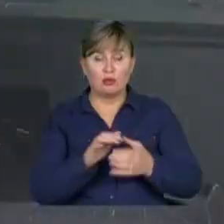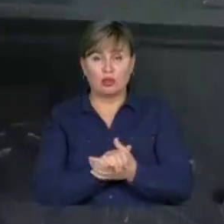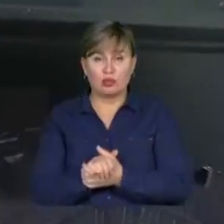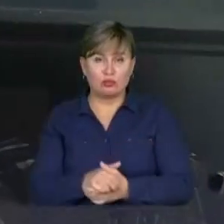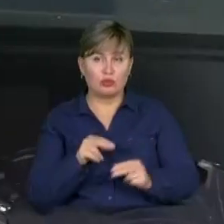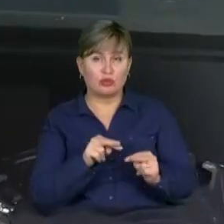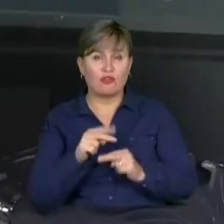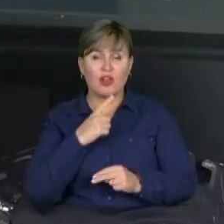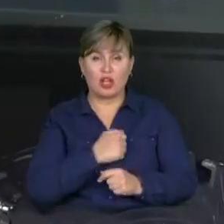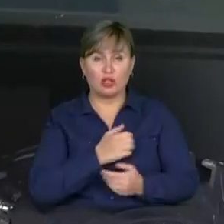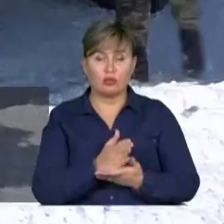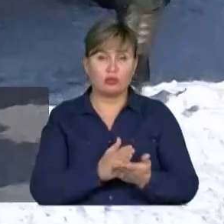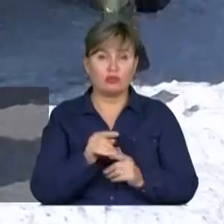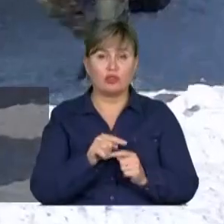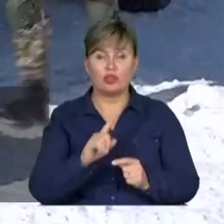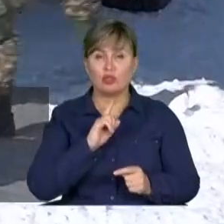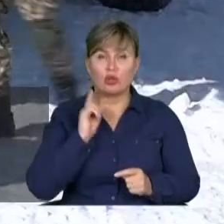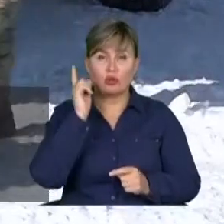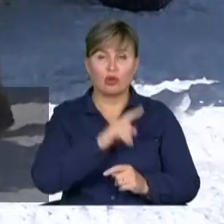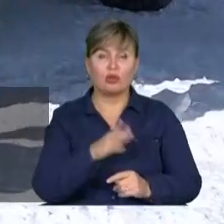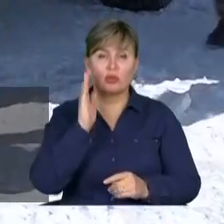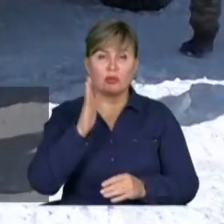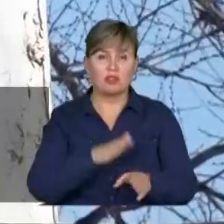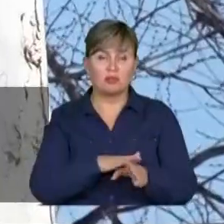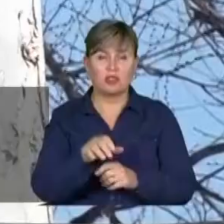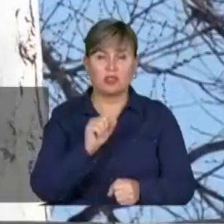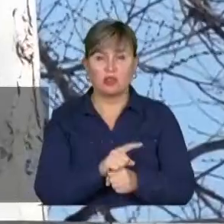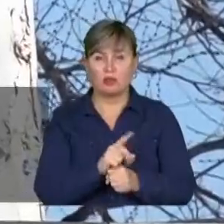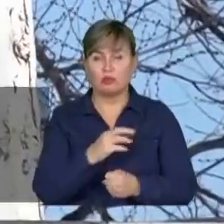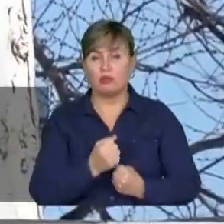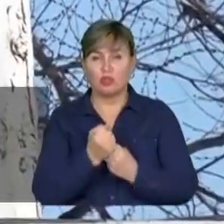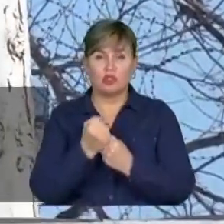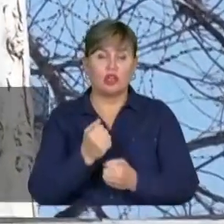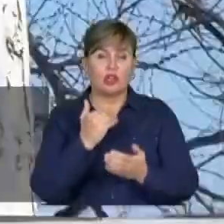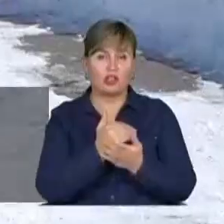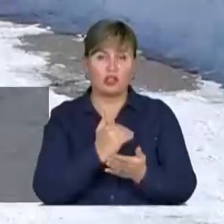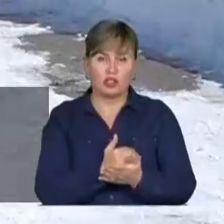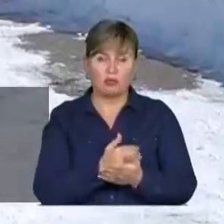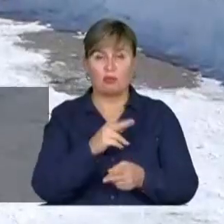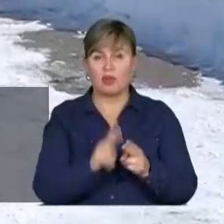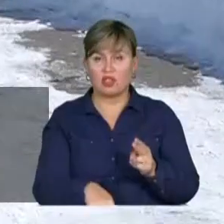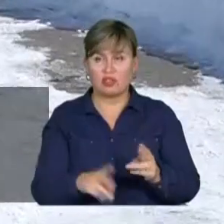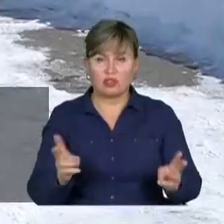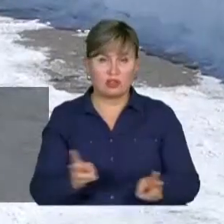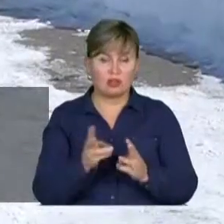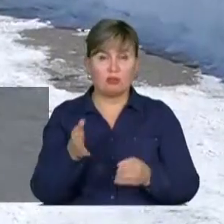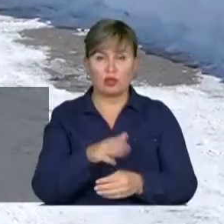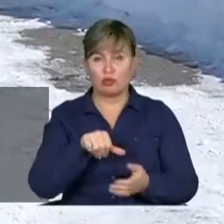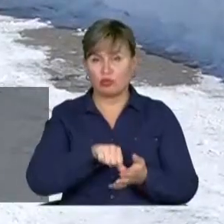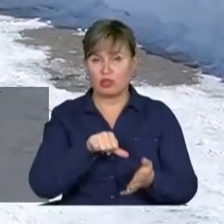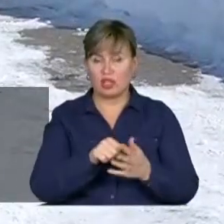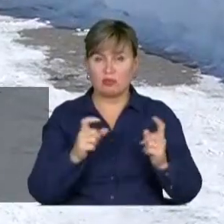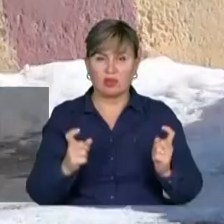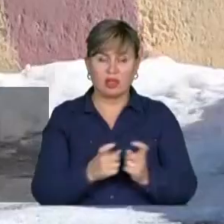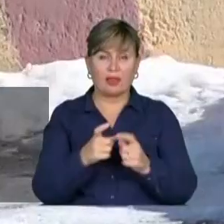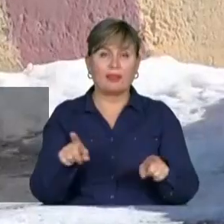ротации. Военнослужащим в течение года предстоит выполнять задачи по поддержанию режима прекращения огня между участниками конфликта,